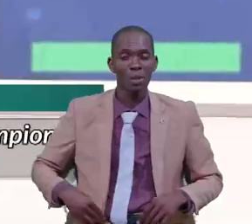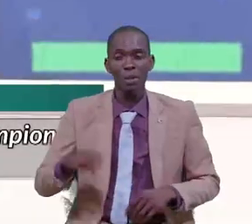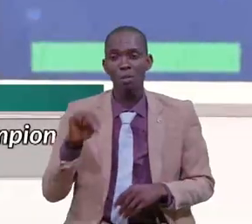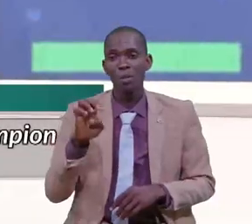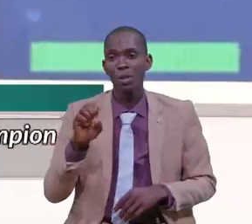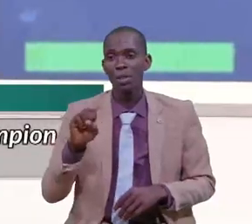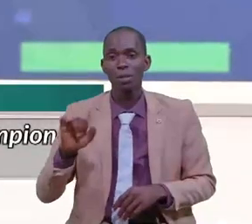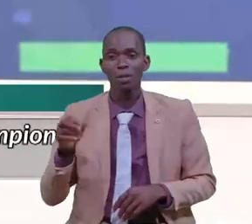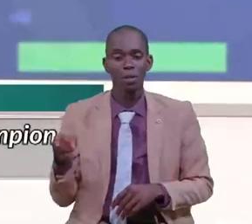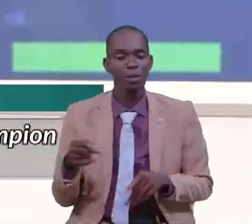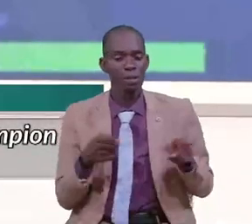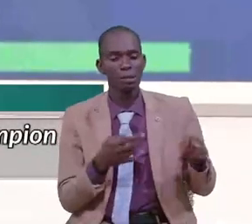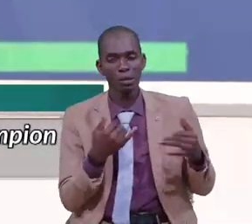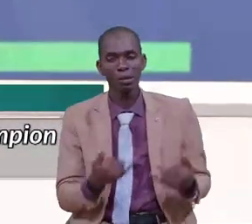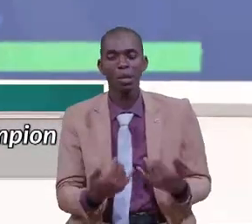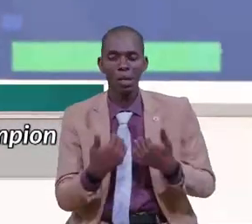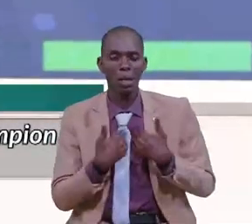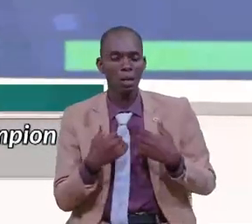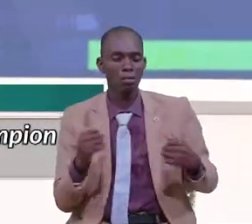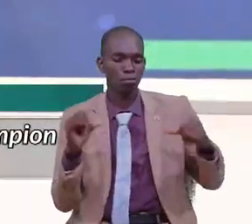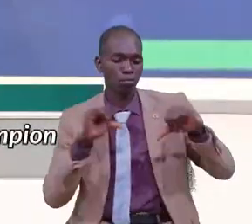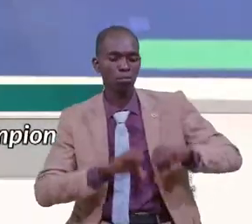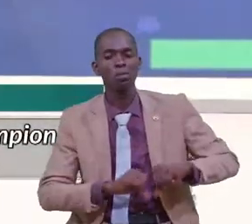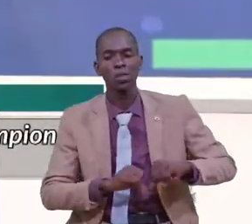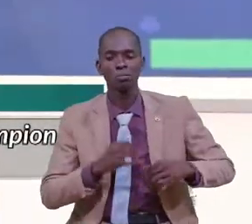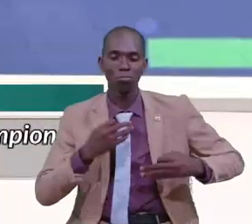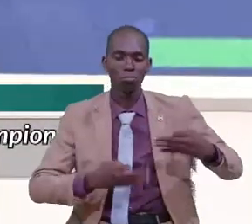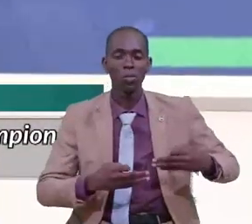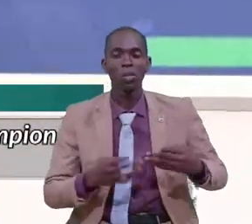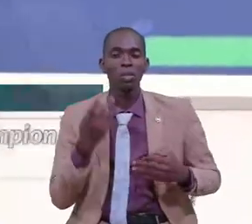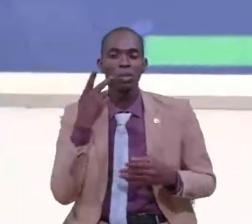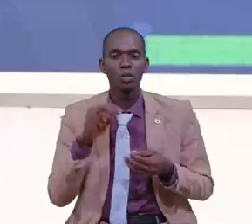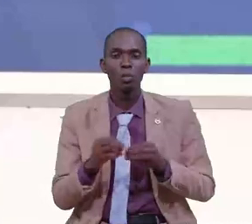Il a eu la condamnation. Sixièmement,